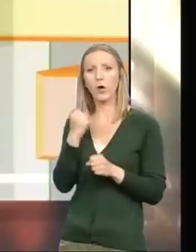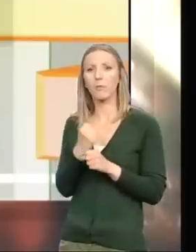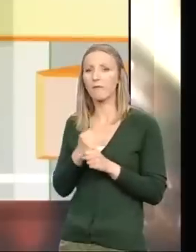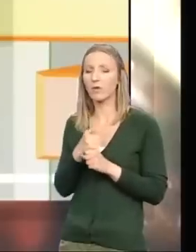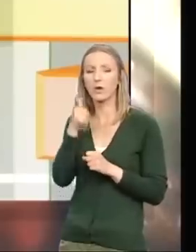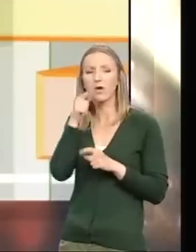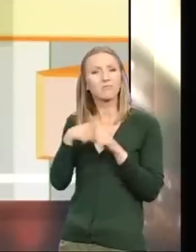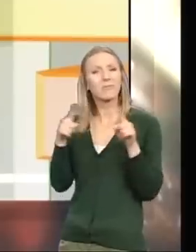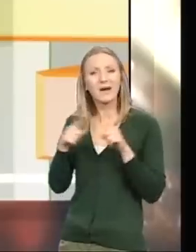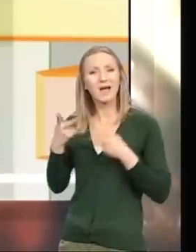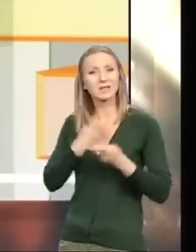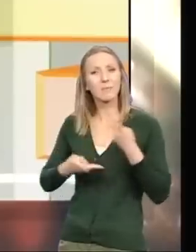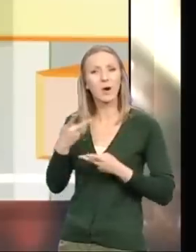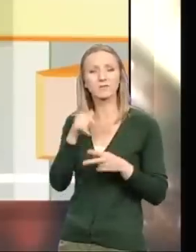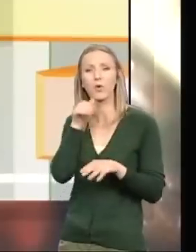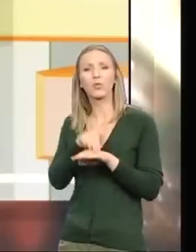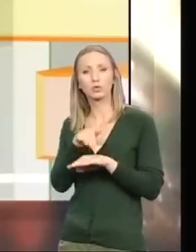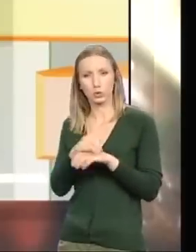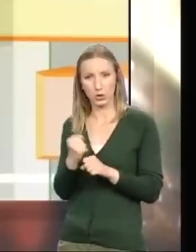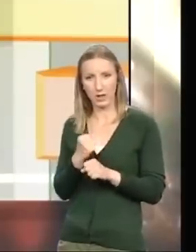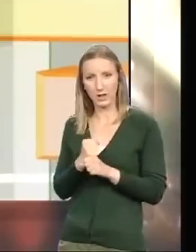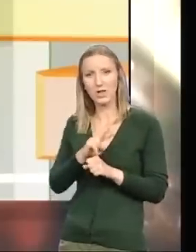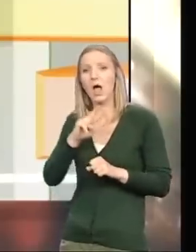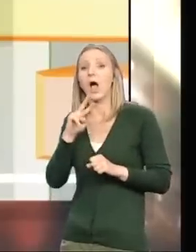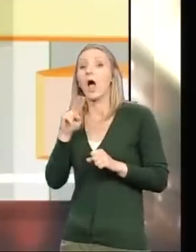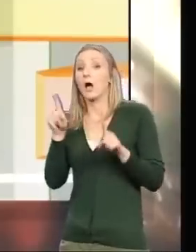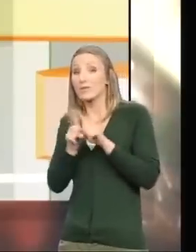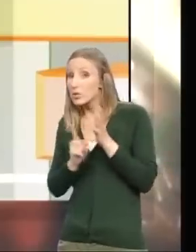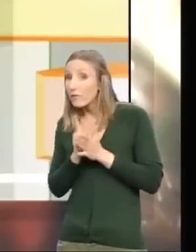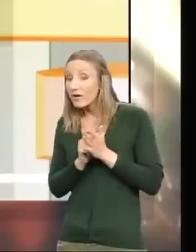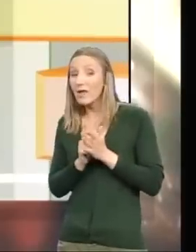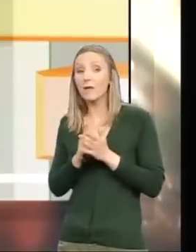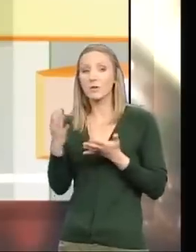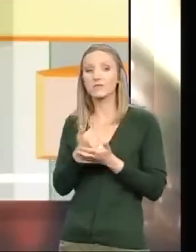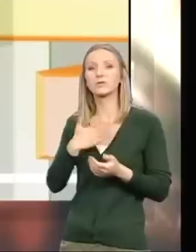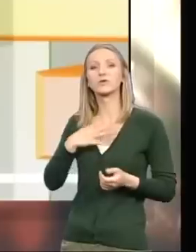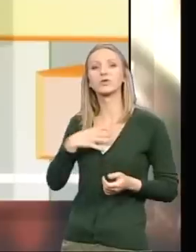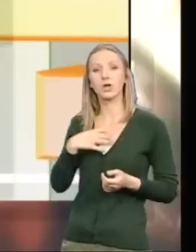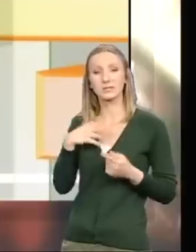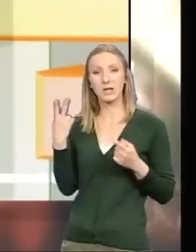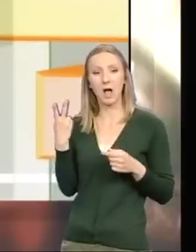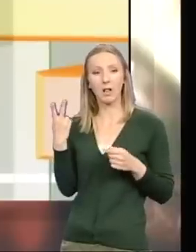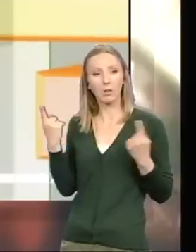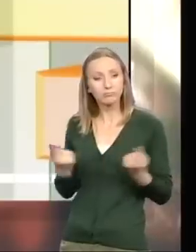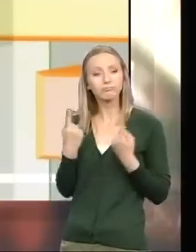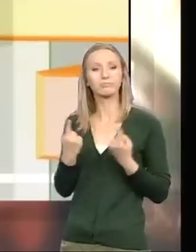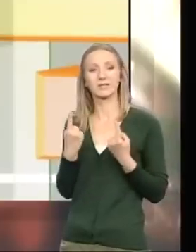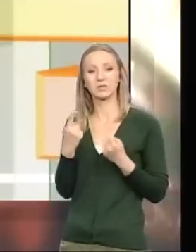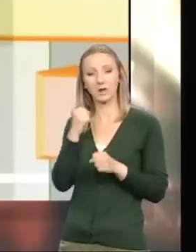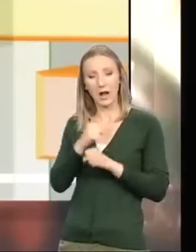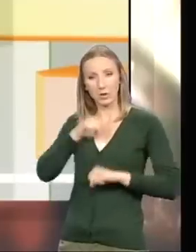veoma raznovrsne proizvodne i uslužne delatnosti, a istovremeno ostvaruju svoju socijalnu misiju kroz radno osposobljavanje,